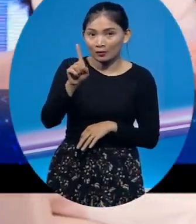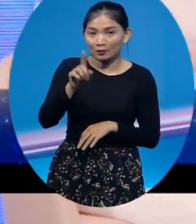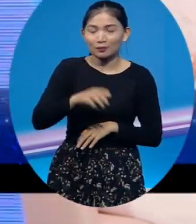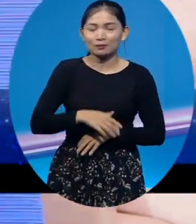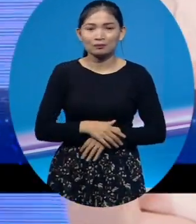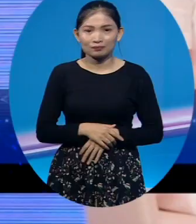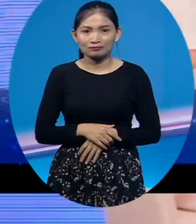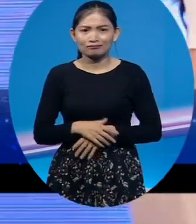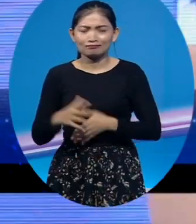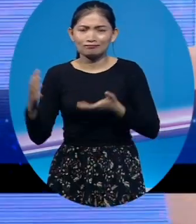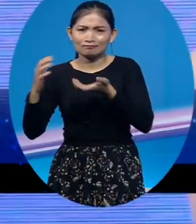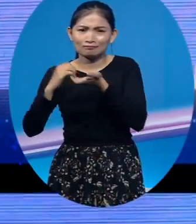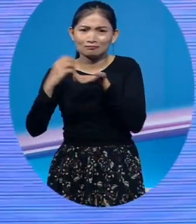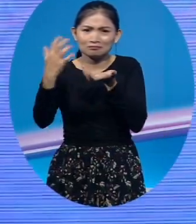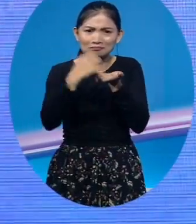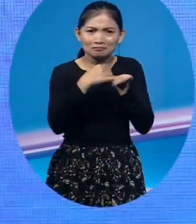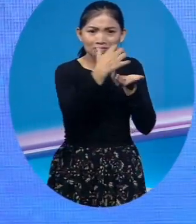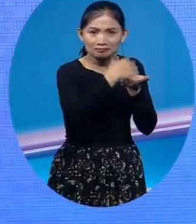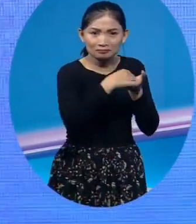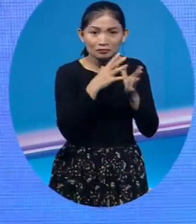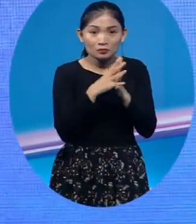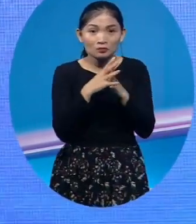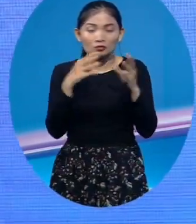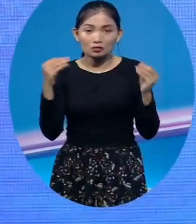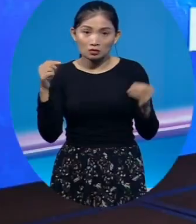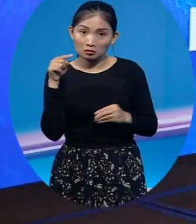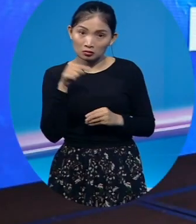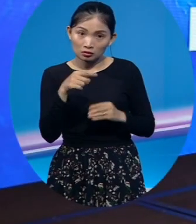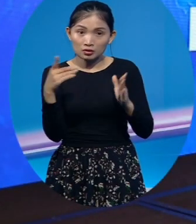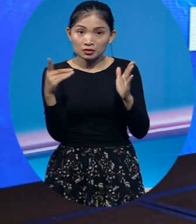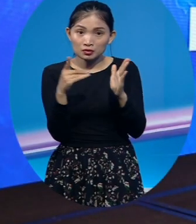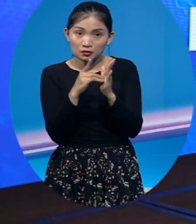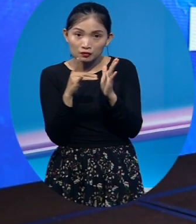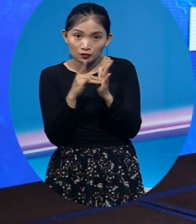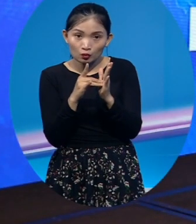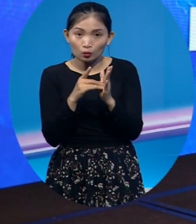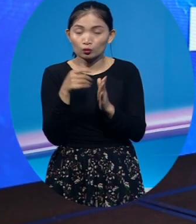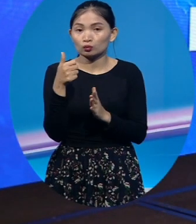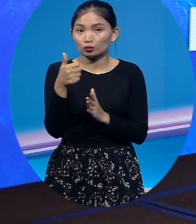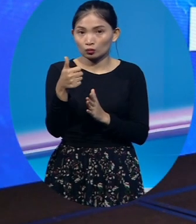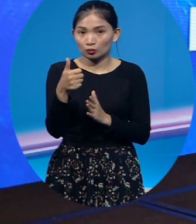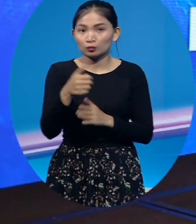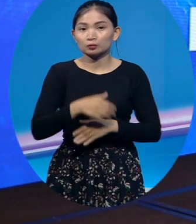tác rộng lớn, Finance Future mang lại những dịch vụ và cơ hội trải nghiệm cho học sinh quốc tế.